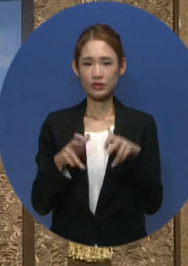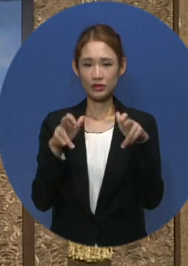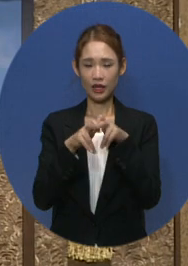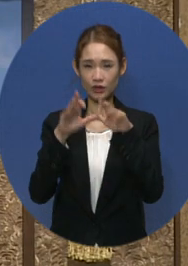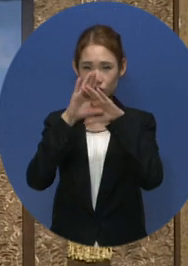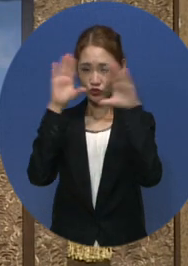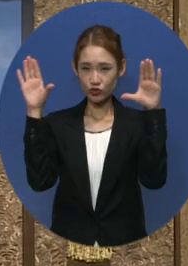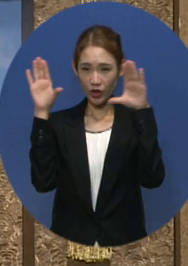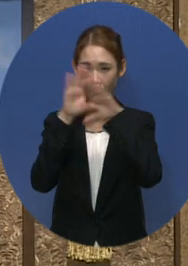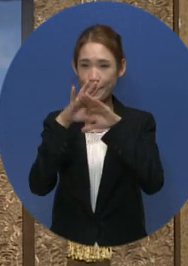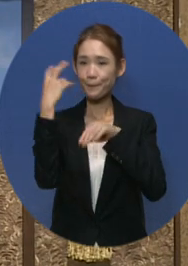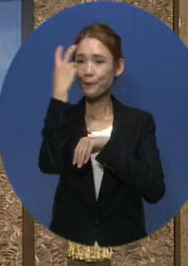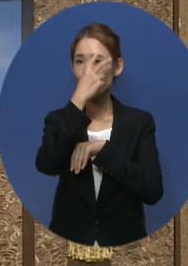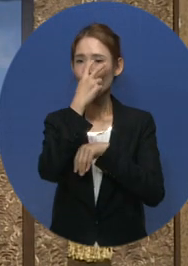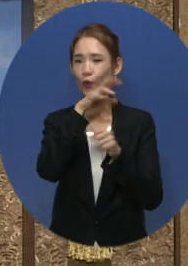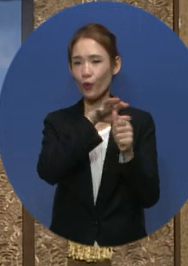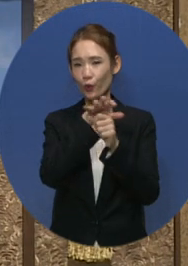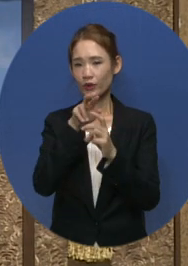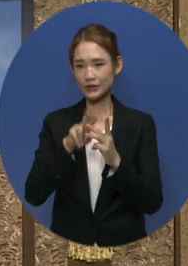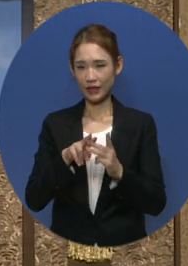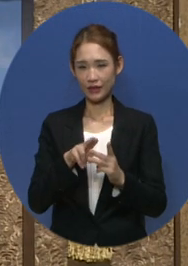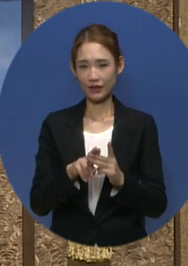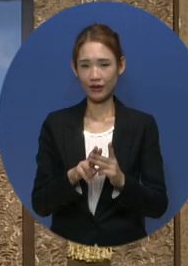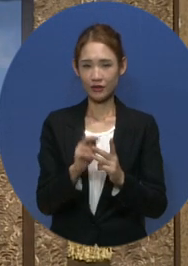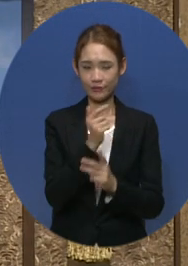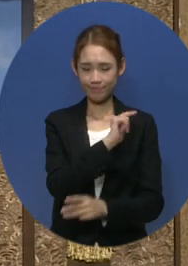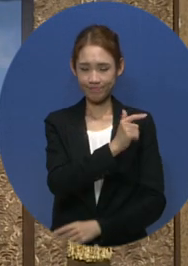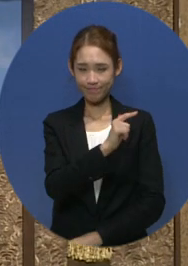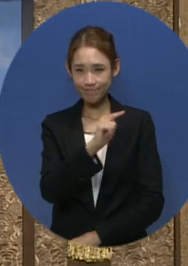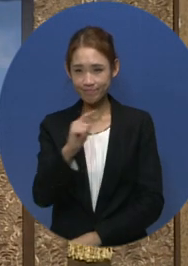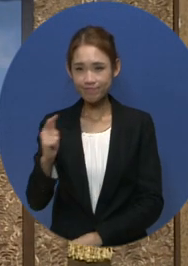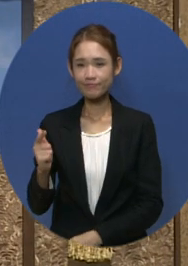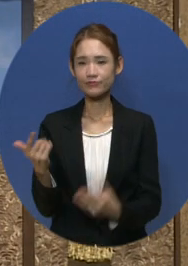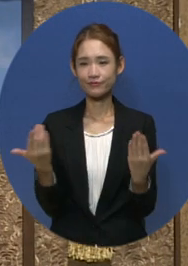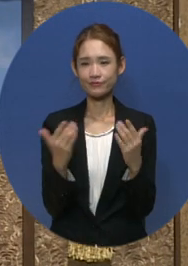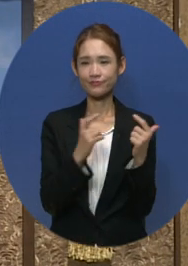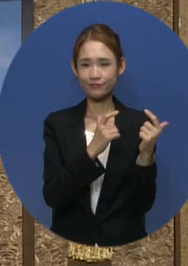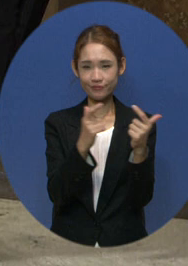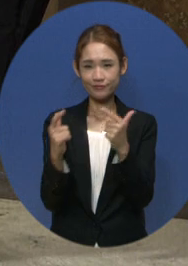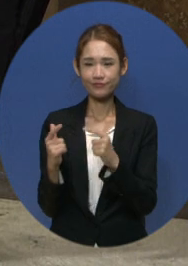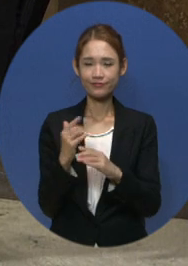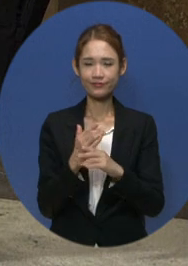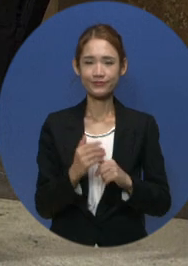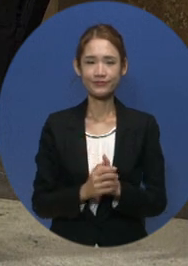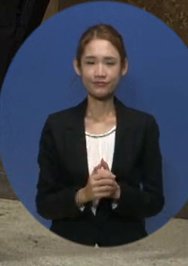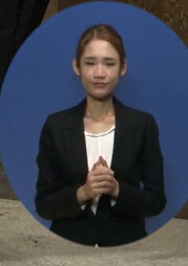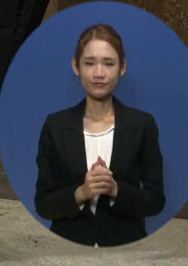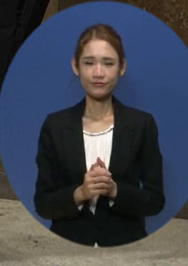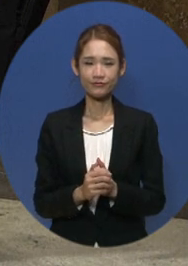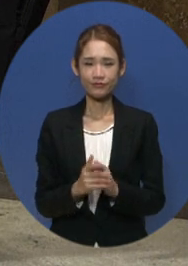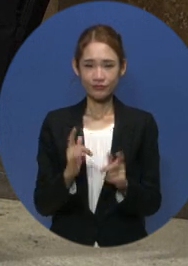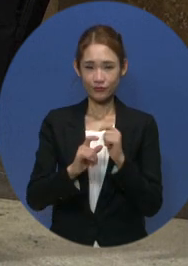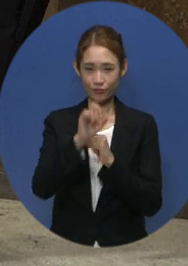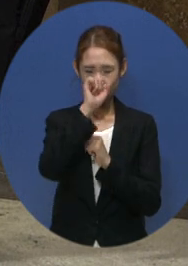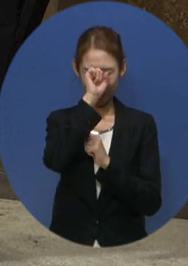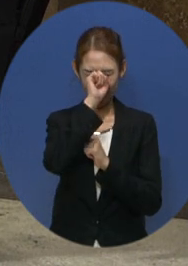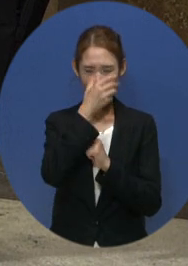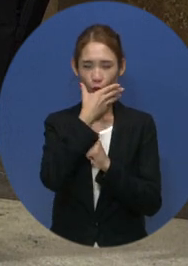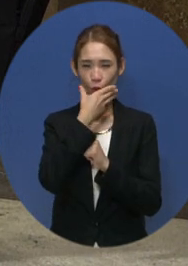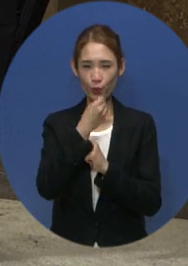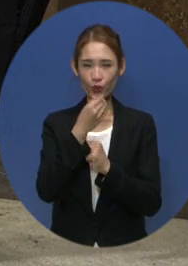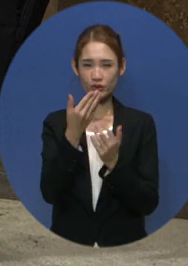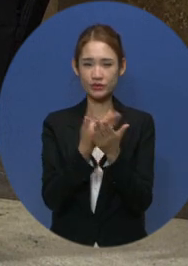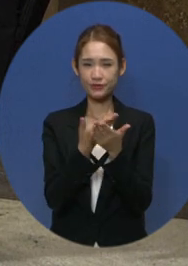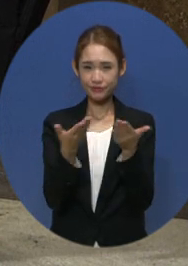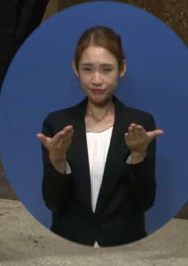장애인 주간보호센터도 하고 있고 다양한 사업을 지역에서도 하고 있습니다. 그러니까 이 더 좋은